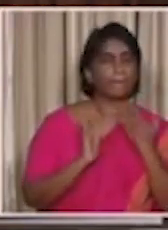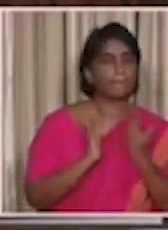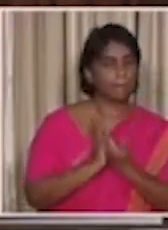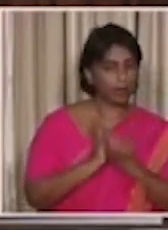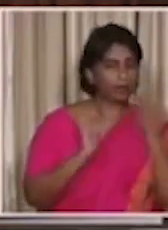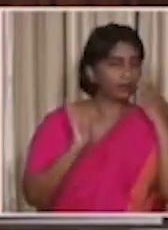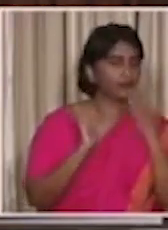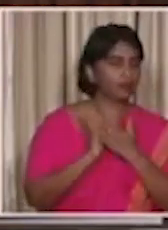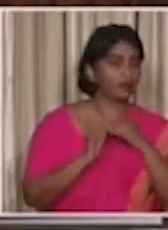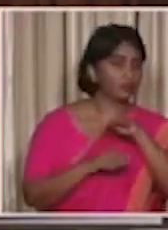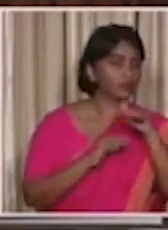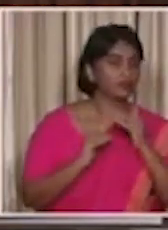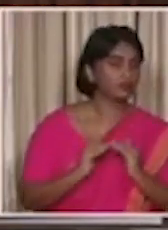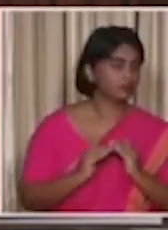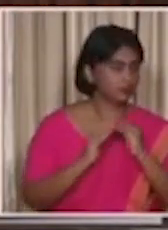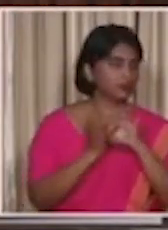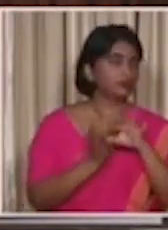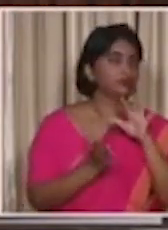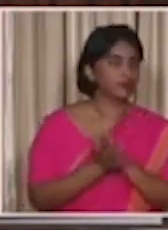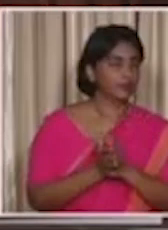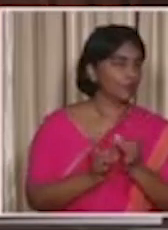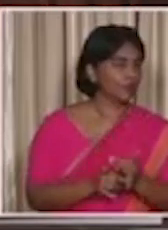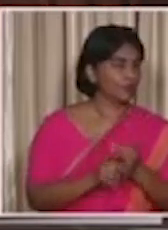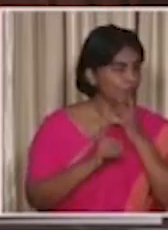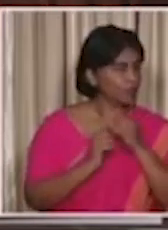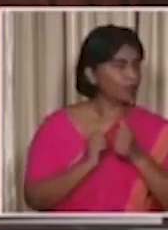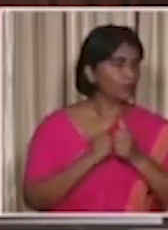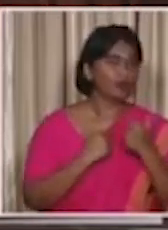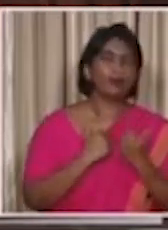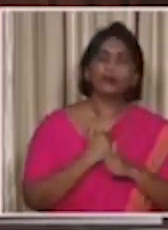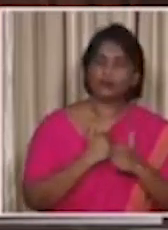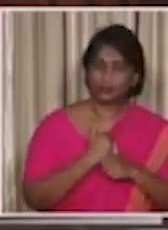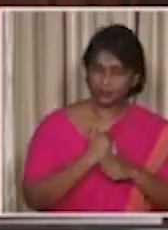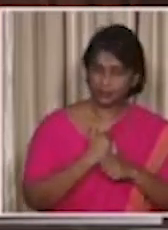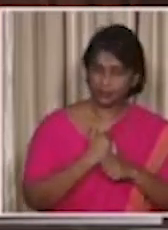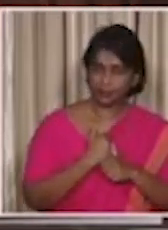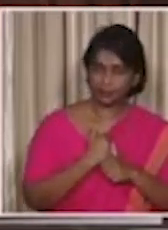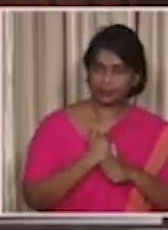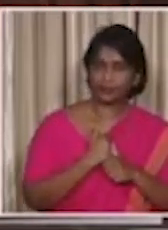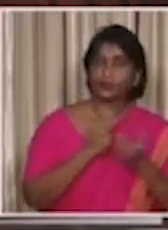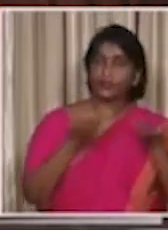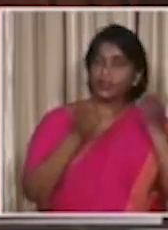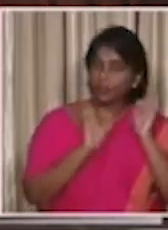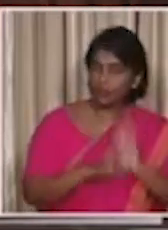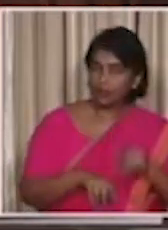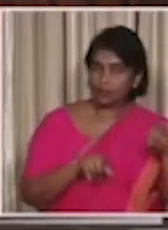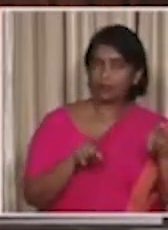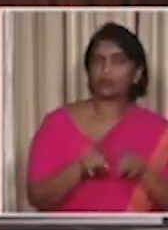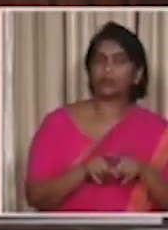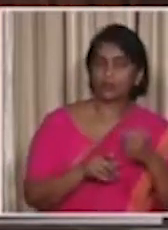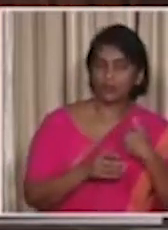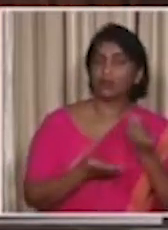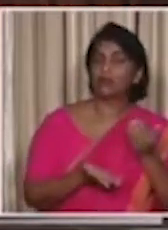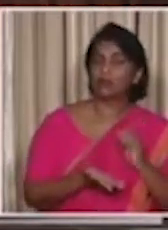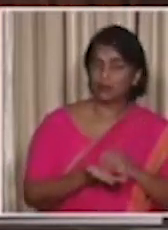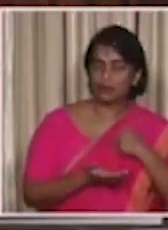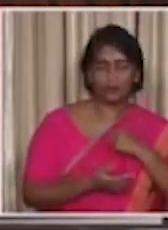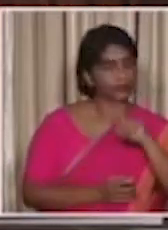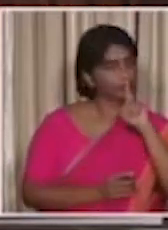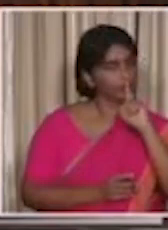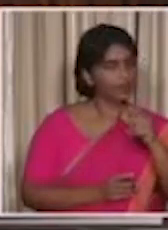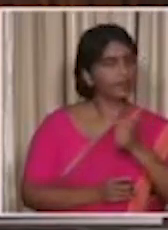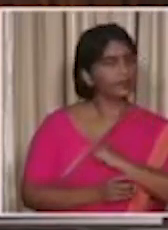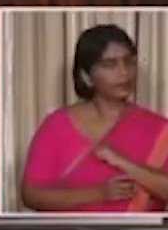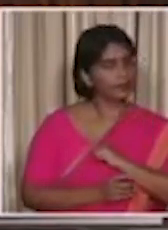රාමුව මේ සමාජ සම්මුතිය පදනම් කර ගනිමින් නිර්මාණය කරනවා. අවසාන වශයෙන් මම නැවතත් සිහිපත් කරන්න